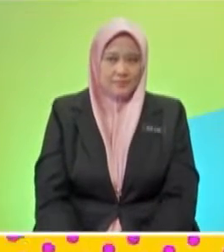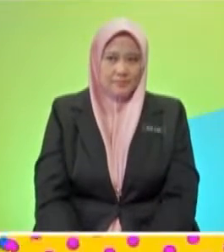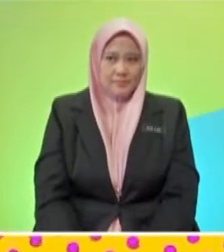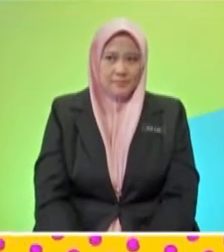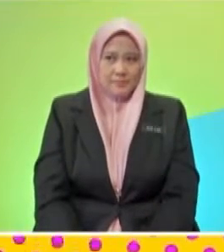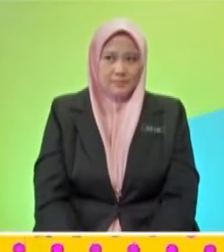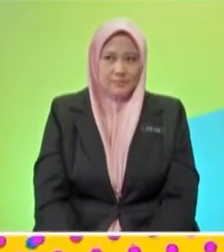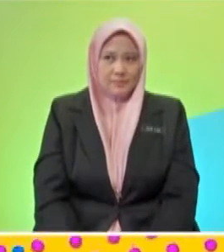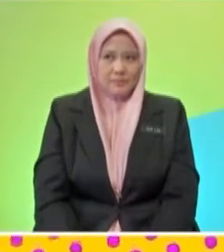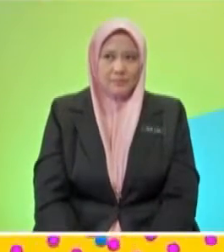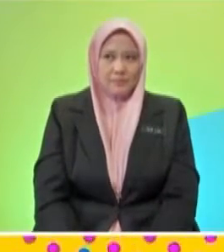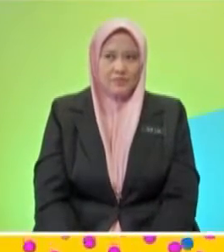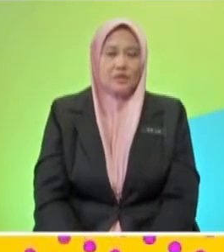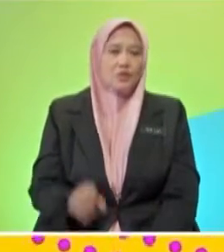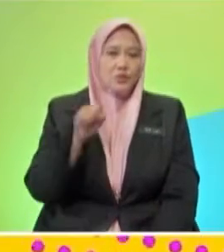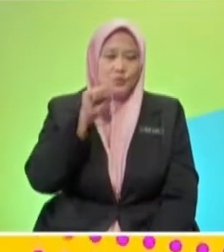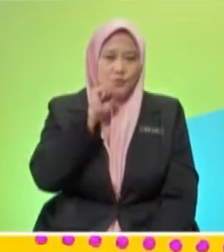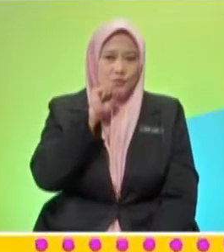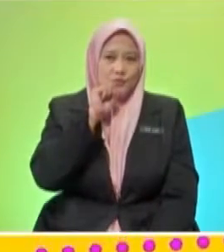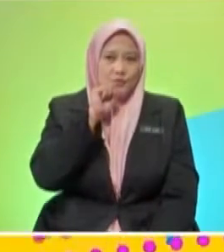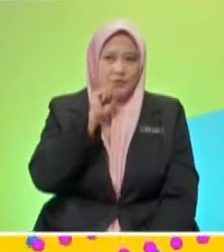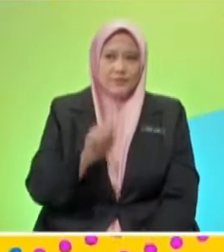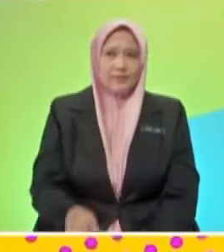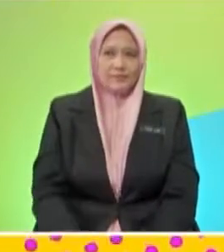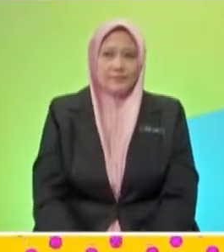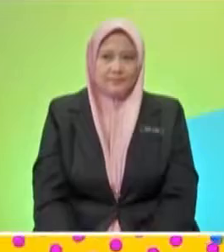kita bersihkan Sofia Sofia